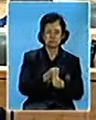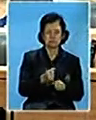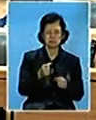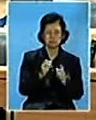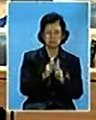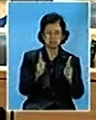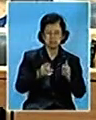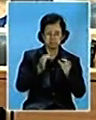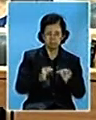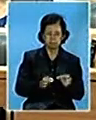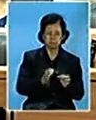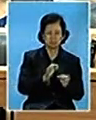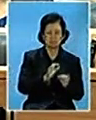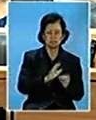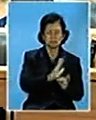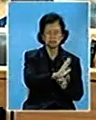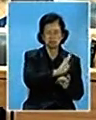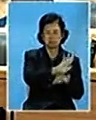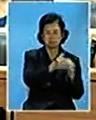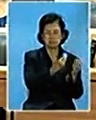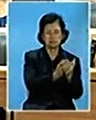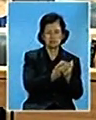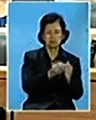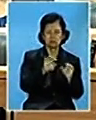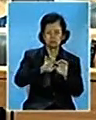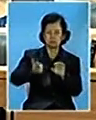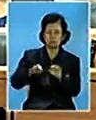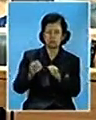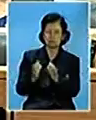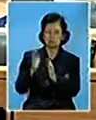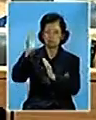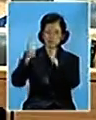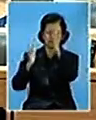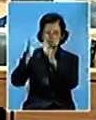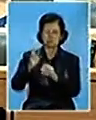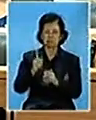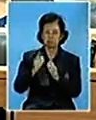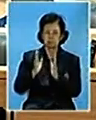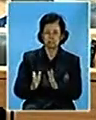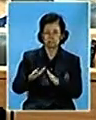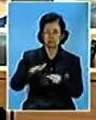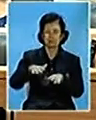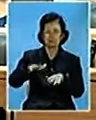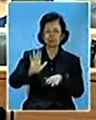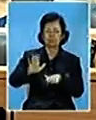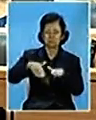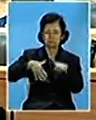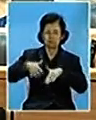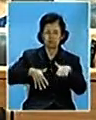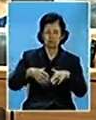ตัวเองทั้งหมดซีกหนึ่งฝ่ายประชาธิปไตยเป็นคนของประชาชนครับออกมาต่